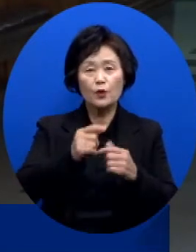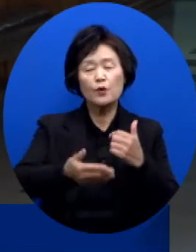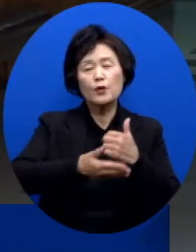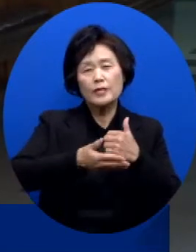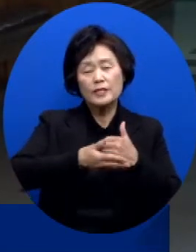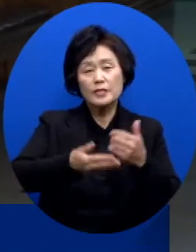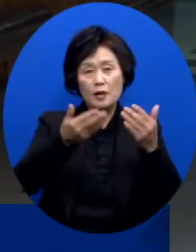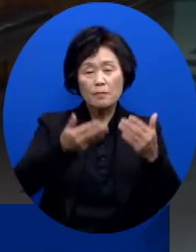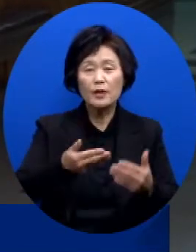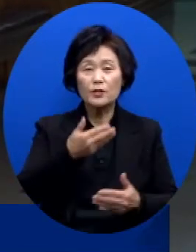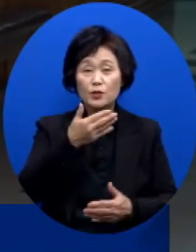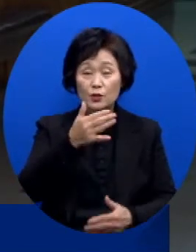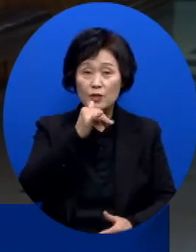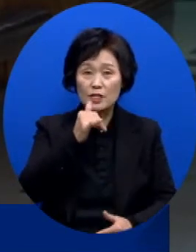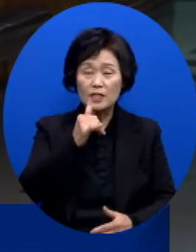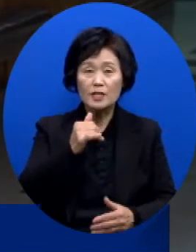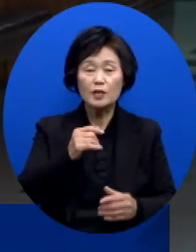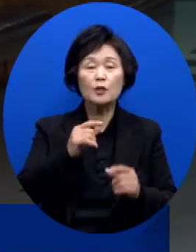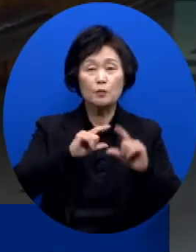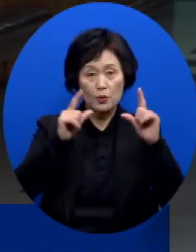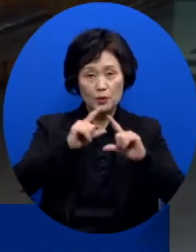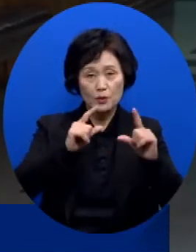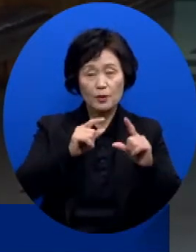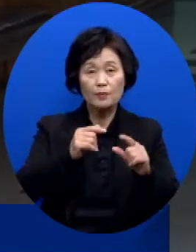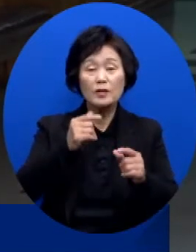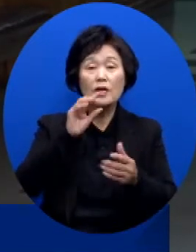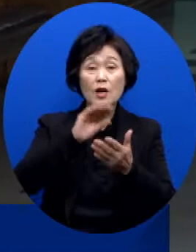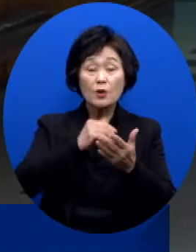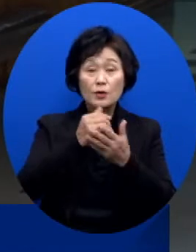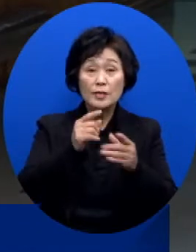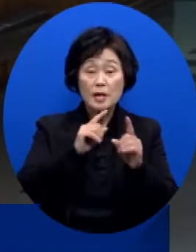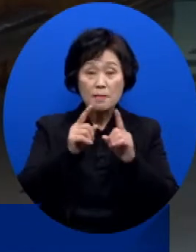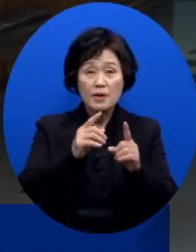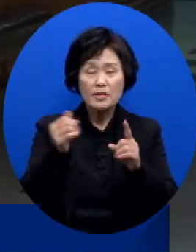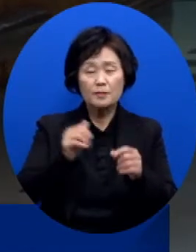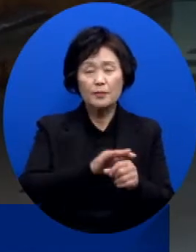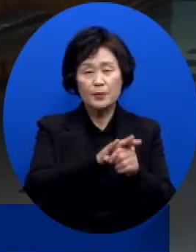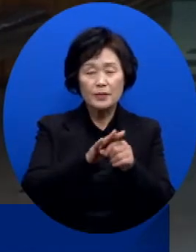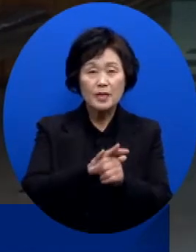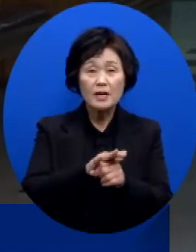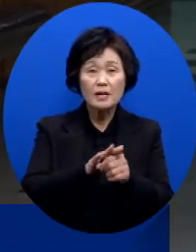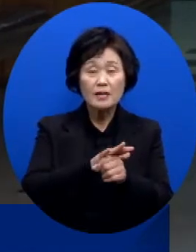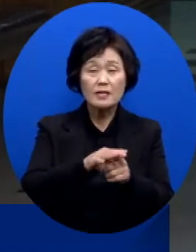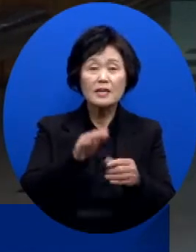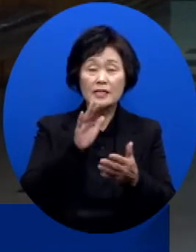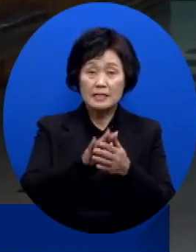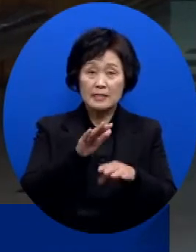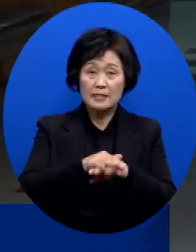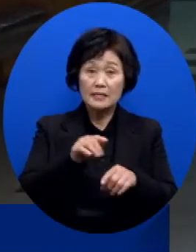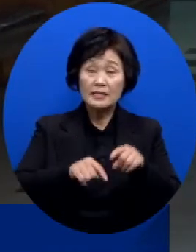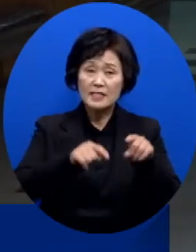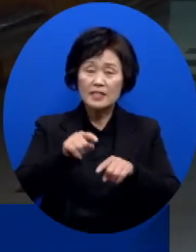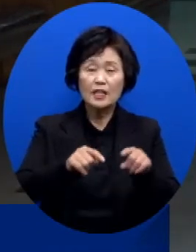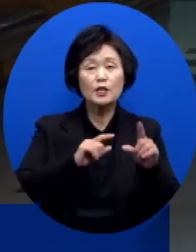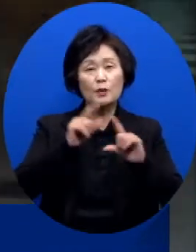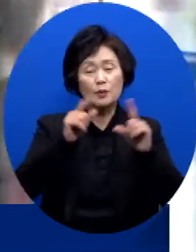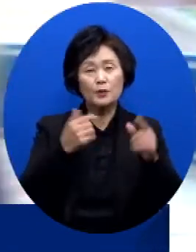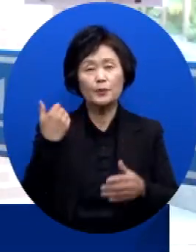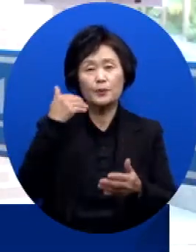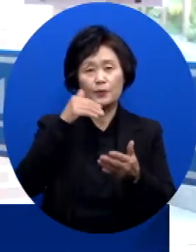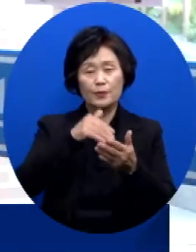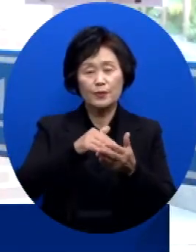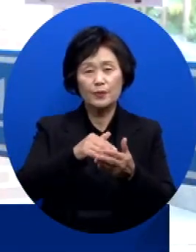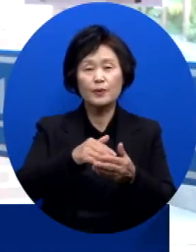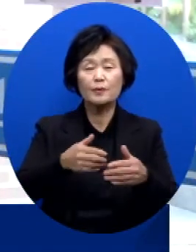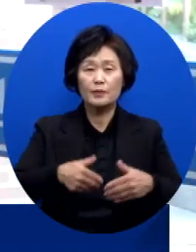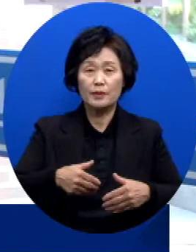이웃을 사랑하고 그리스도의 향기를 나눠줄 수 있는 사랑의 뜻을 묶일 수 있는 이 본연의 자세로 돌아갔으면 좋겠습니다.